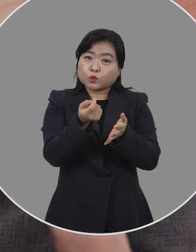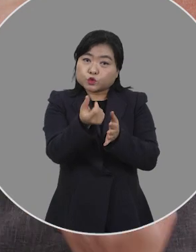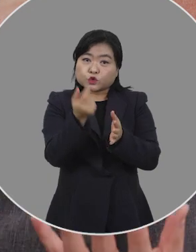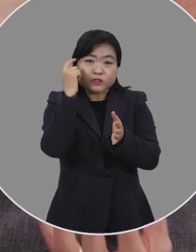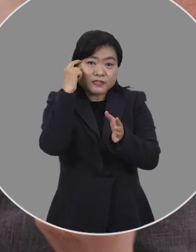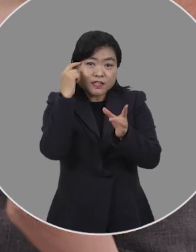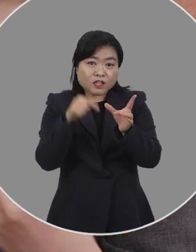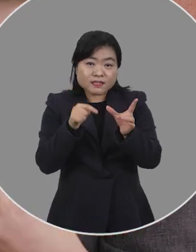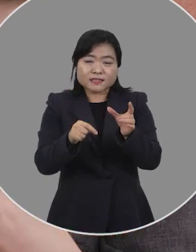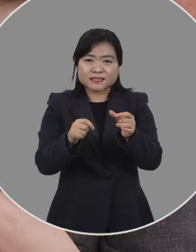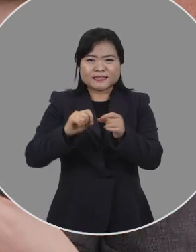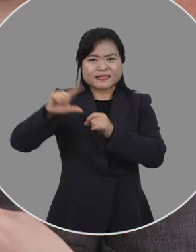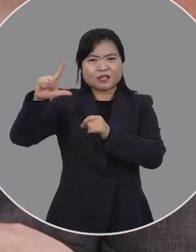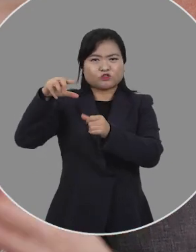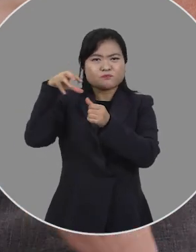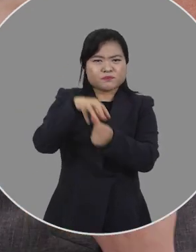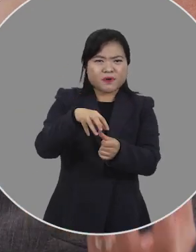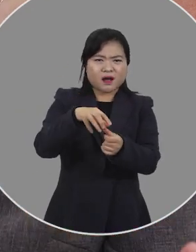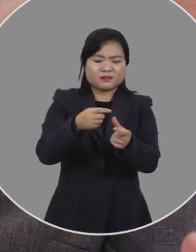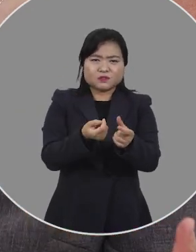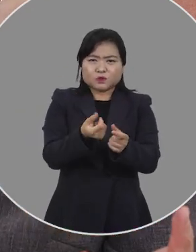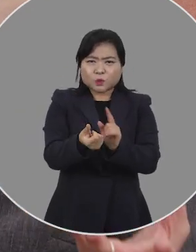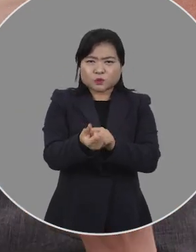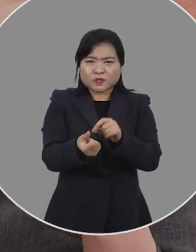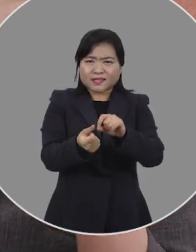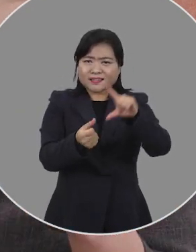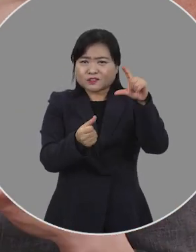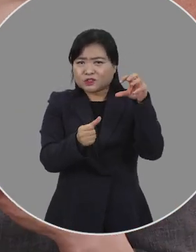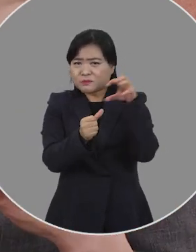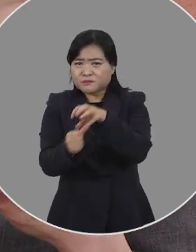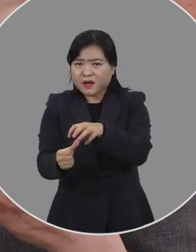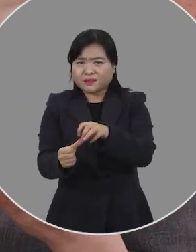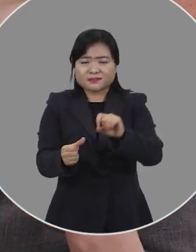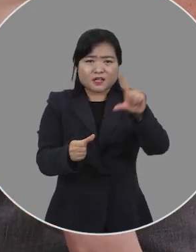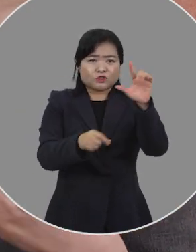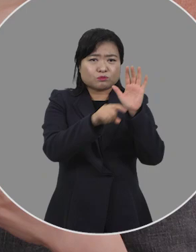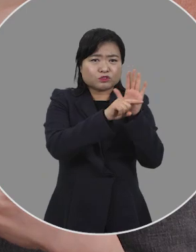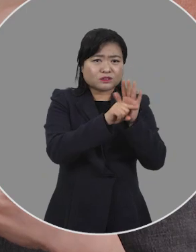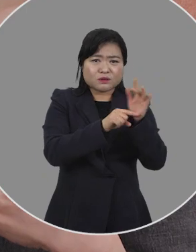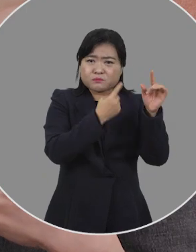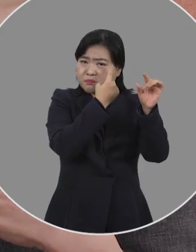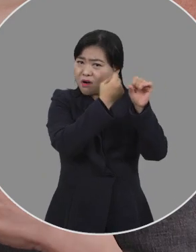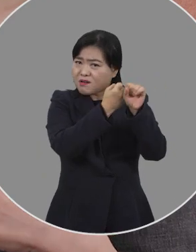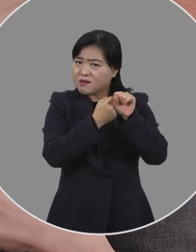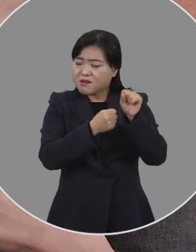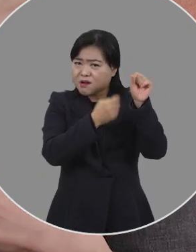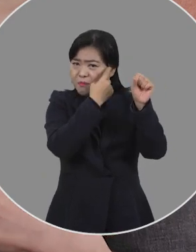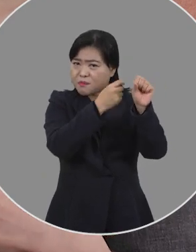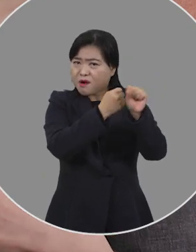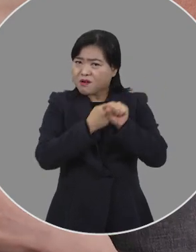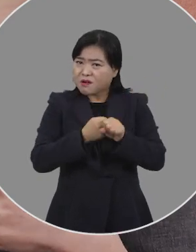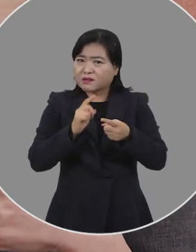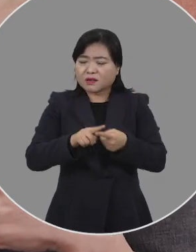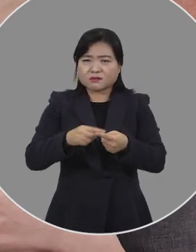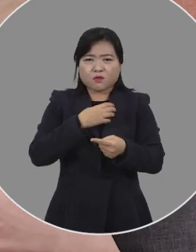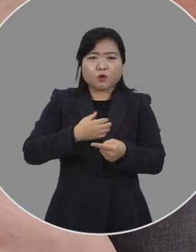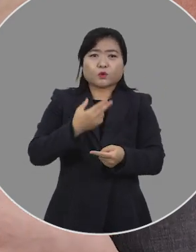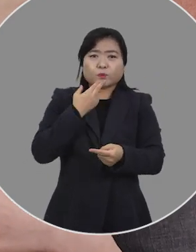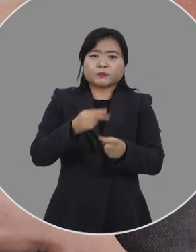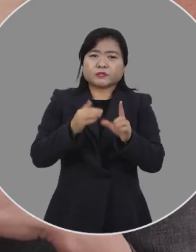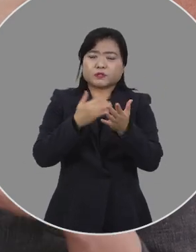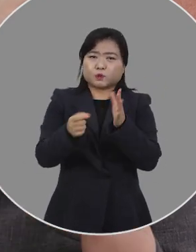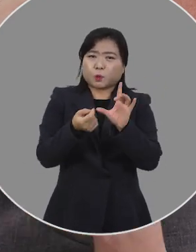사람들이 다수의 핍박이라든가 아니면 다수의 어떤 부정적인 편견 같은 것을 염려하지 않고